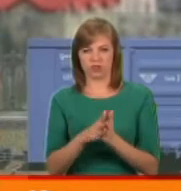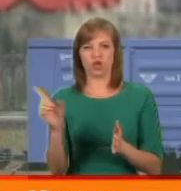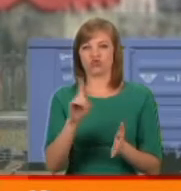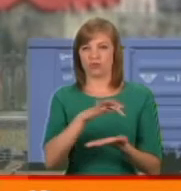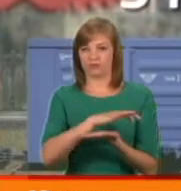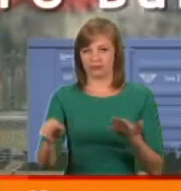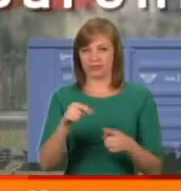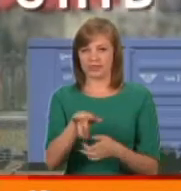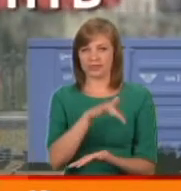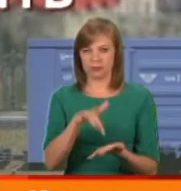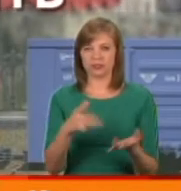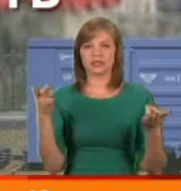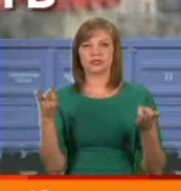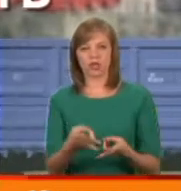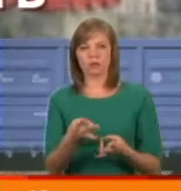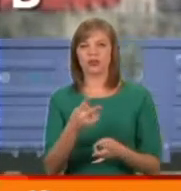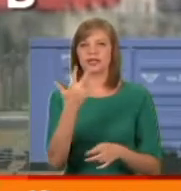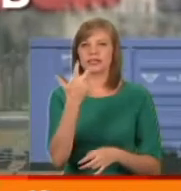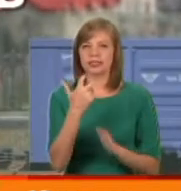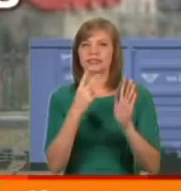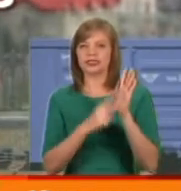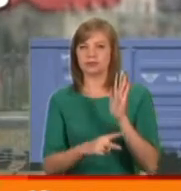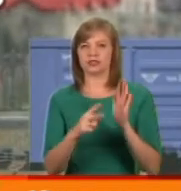Аби вивезти їх з міста, знадобилося б